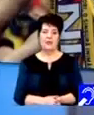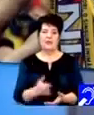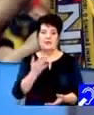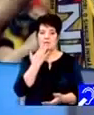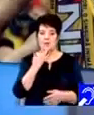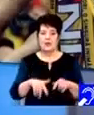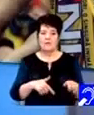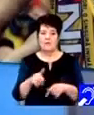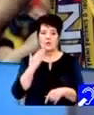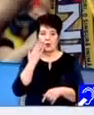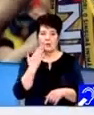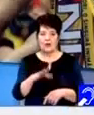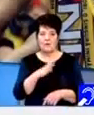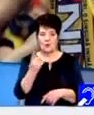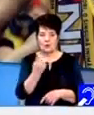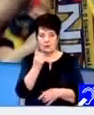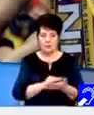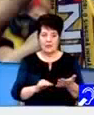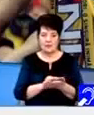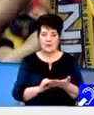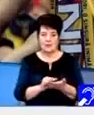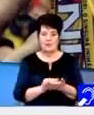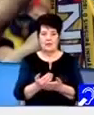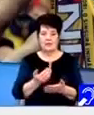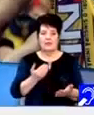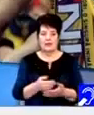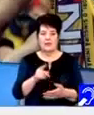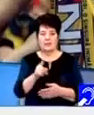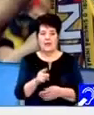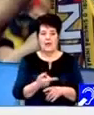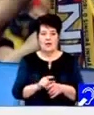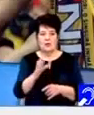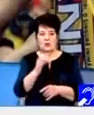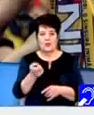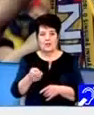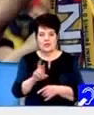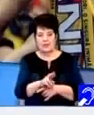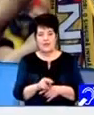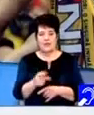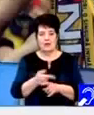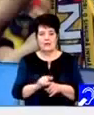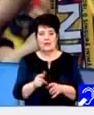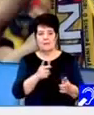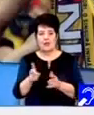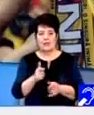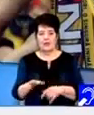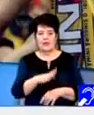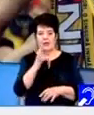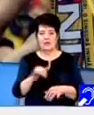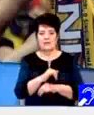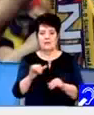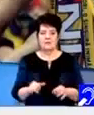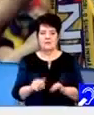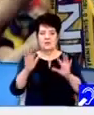Naționala de fotbal a României a făcut primul antrenament înaintea amicalelor cu Israel și Suedia. Contra a condus ședința de pregătire care s-a